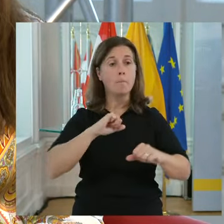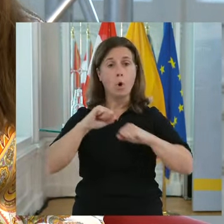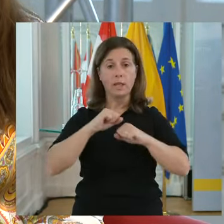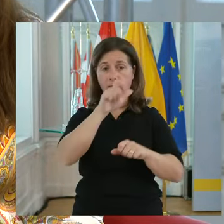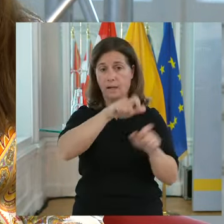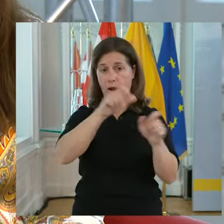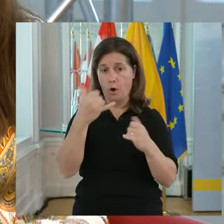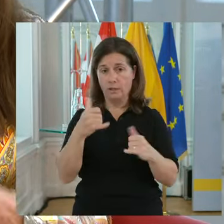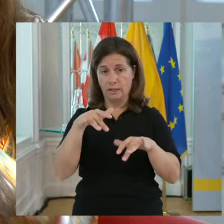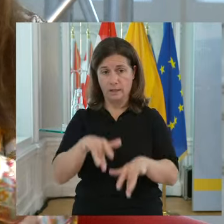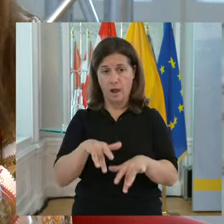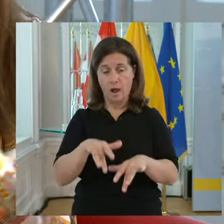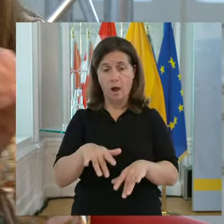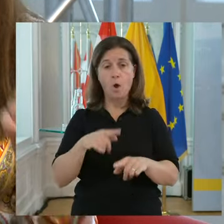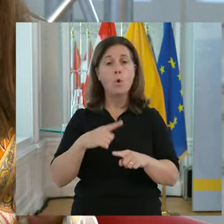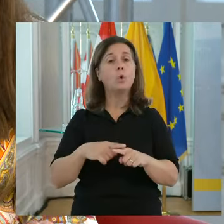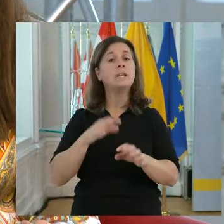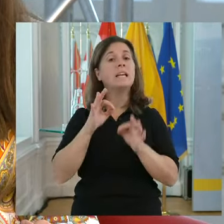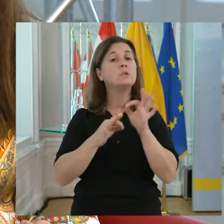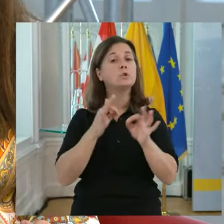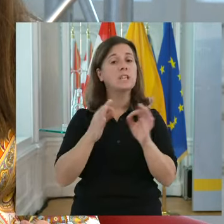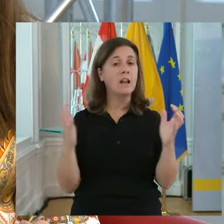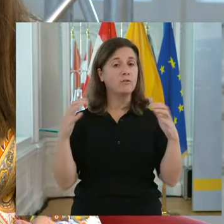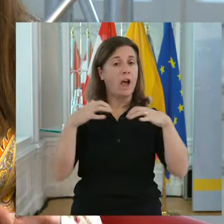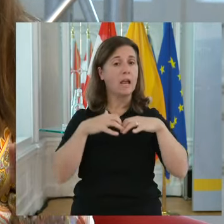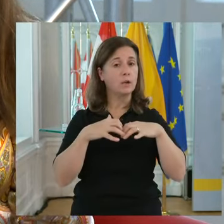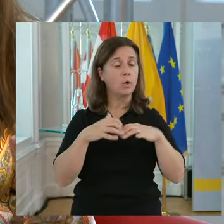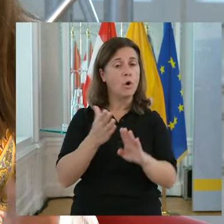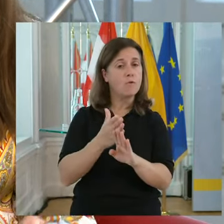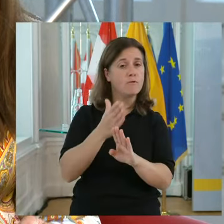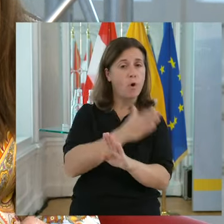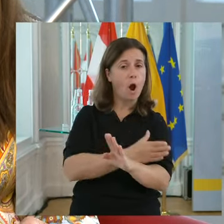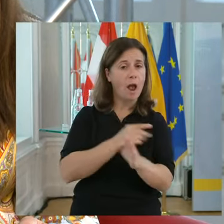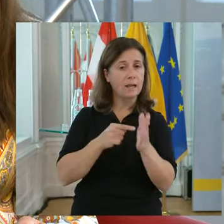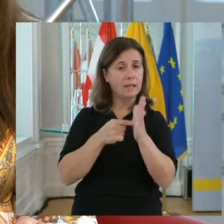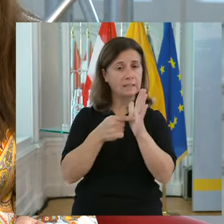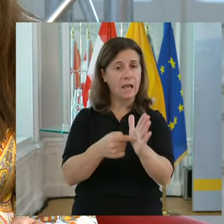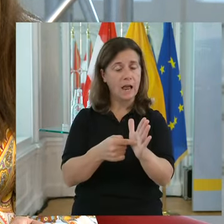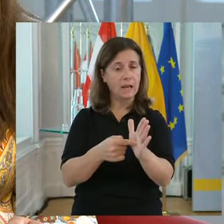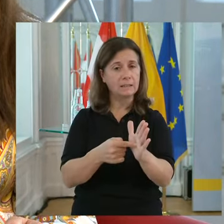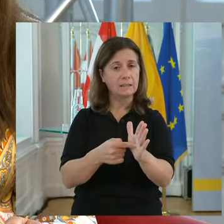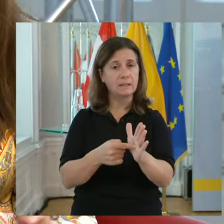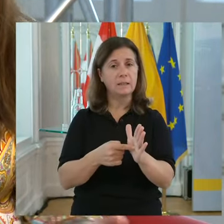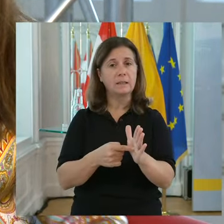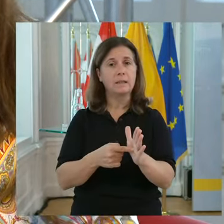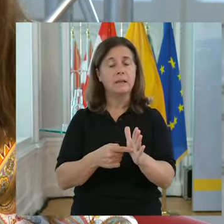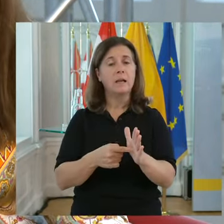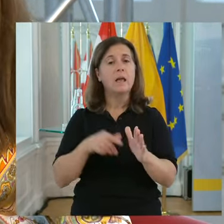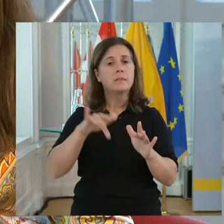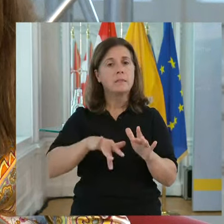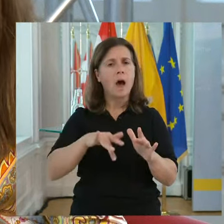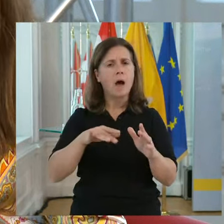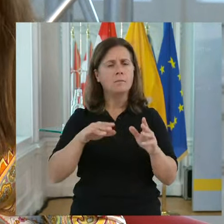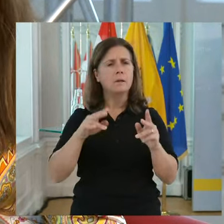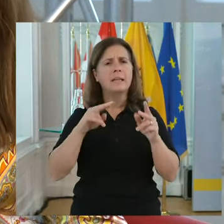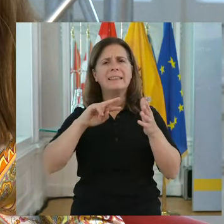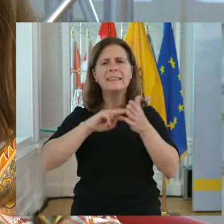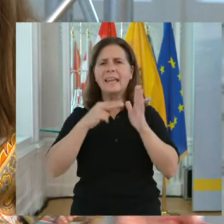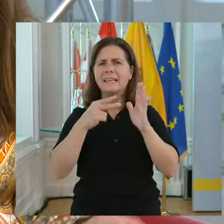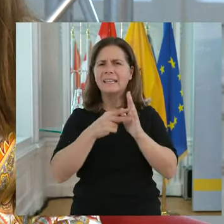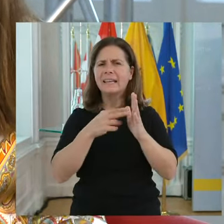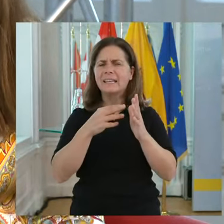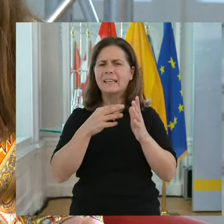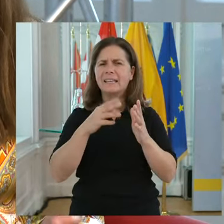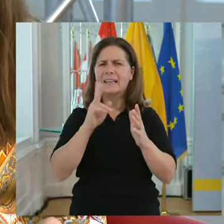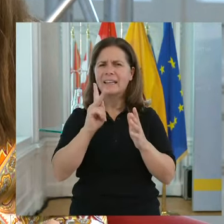ist. Und die industriellen Vereinigung hat es vorher gezeigt, wir haben es beim Carinthian International Club, wir haben diese Technik-Kits.